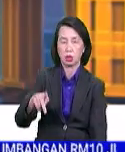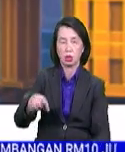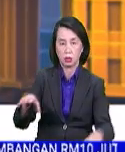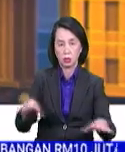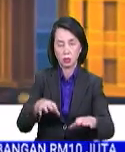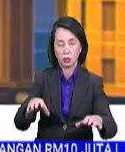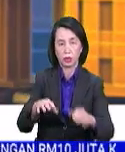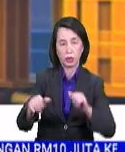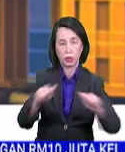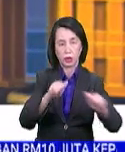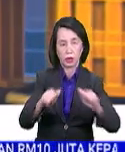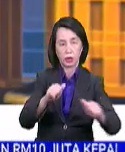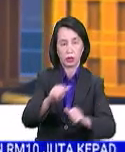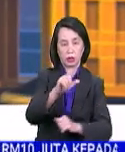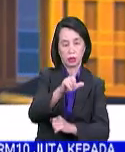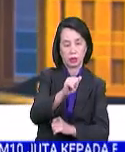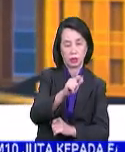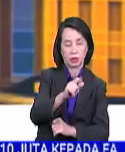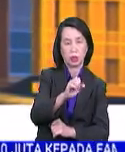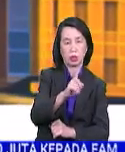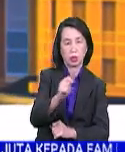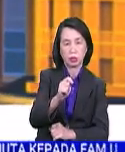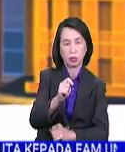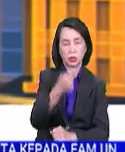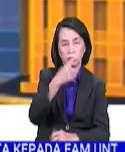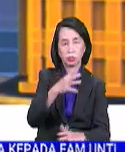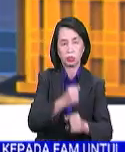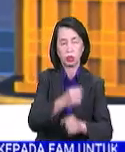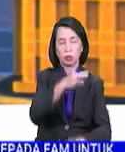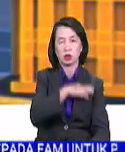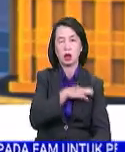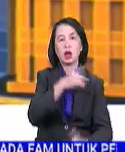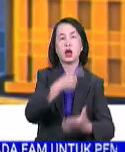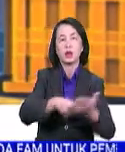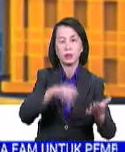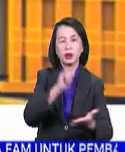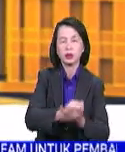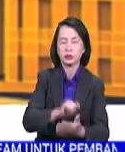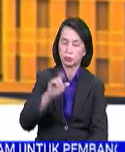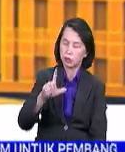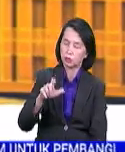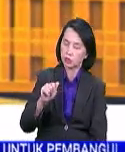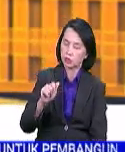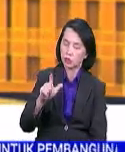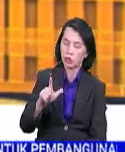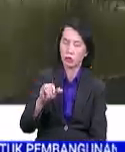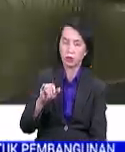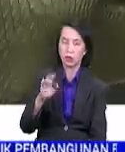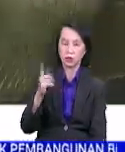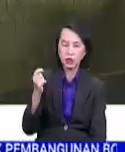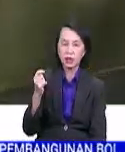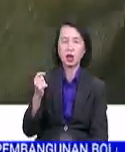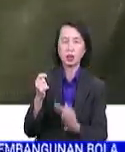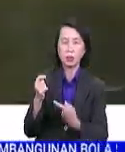lakle untuk menjana pendapatan. Apa itu lakle? Perinciannya bersama Rusi Hamid.